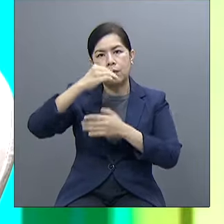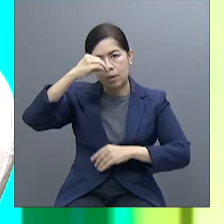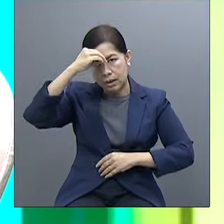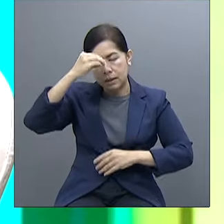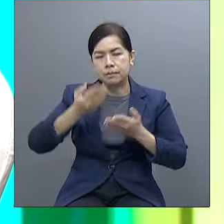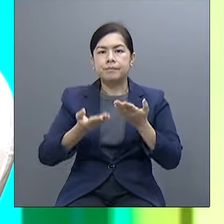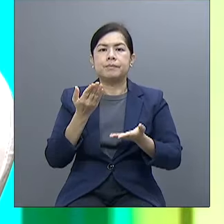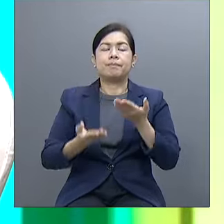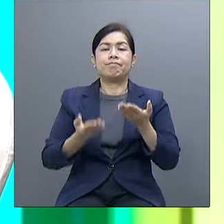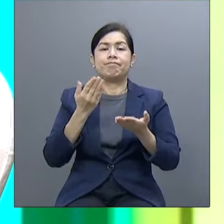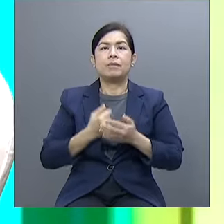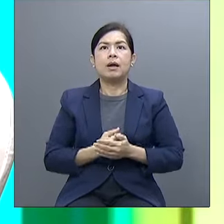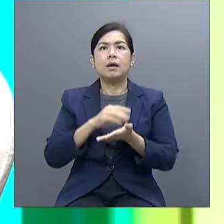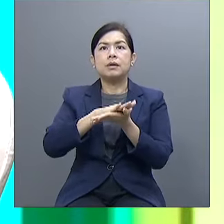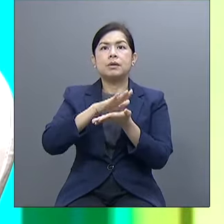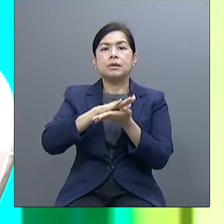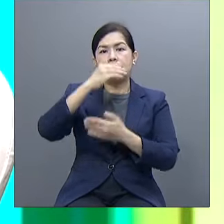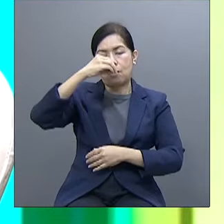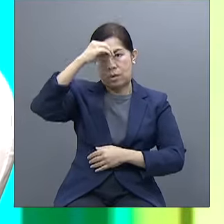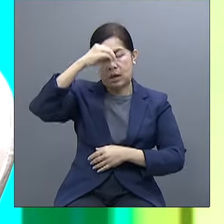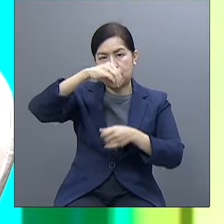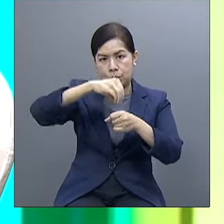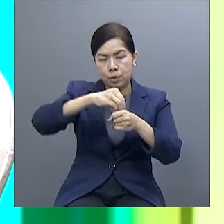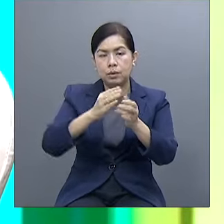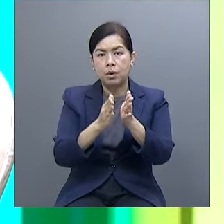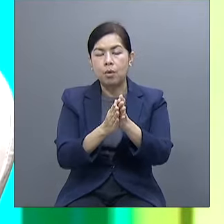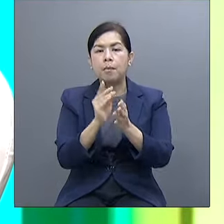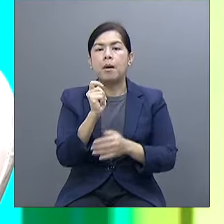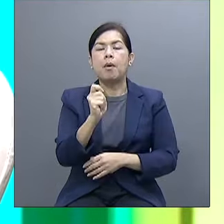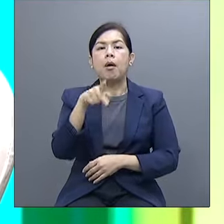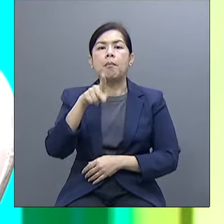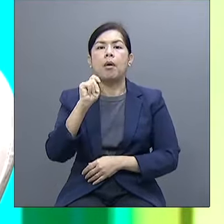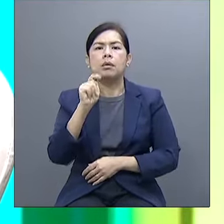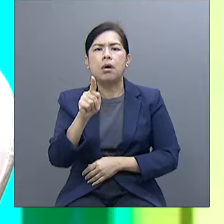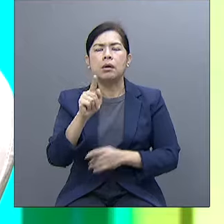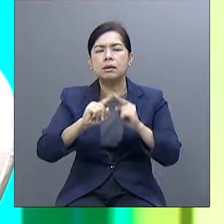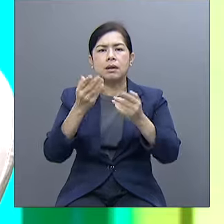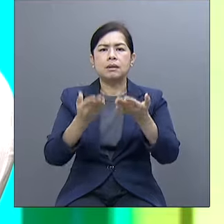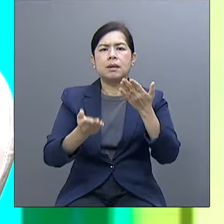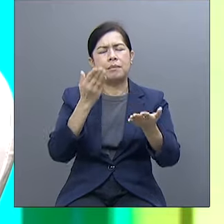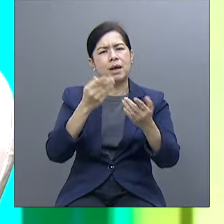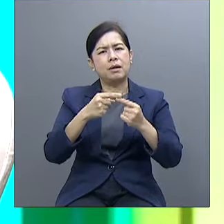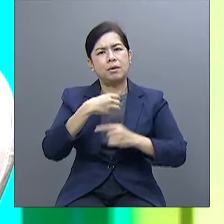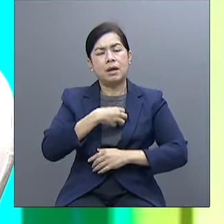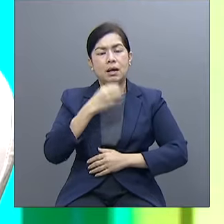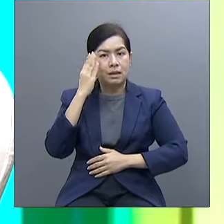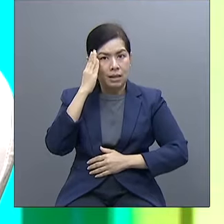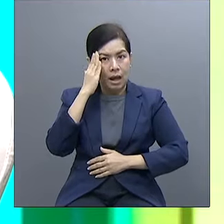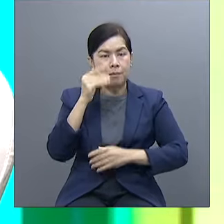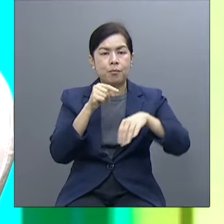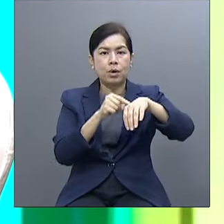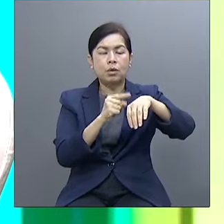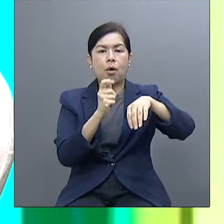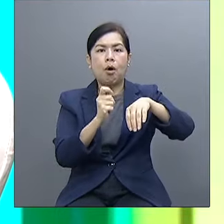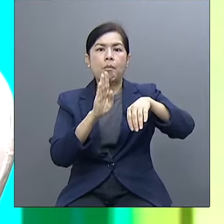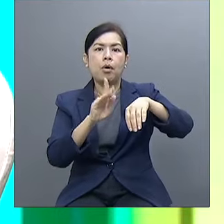ที่อยู่ในองค์กรปกครองส่วนท้องถิ่นต่างๆแม้แต่ตำบลเองนะคะก็อยากรู้เหมือนกันนะคะว่าแล้วอบต.เนี่ยมีส่วนร่วมยัง